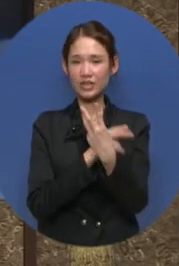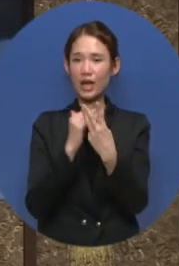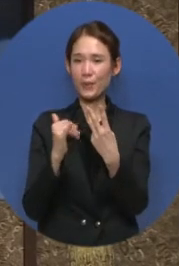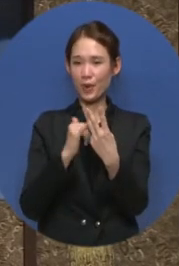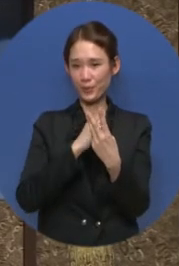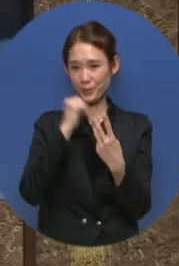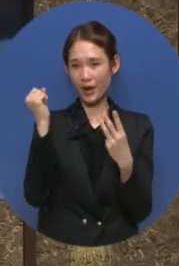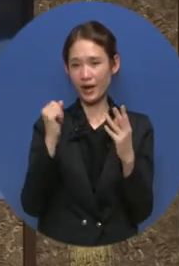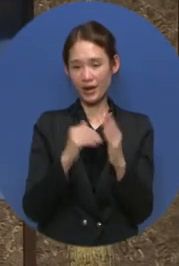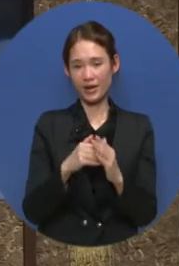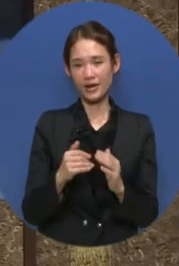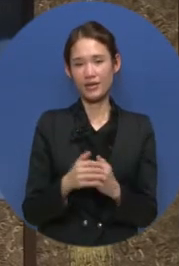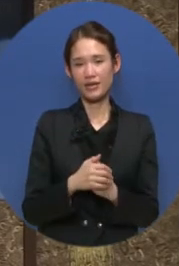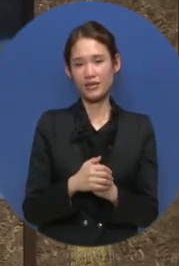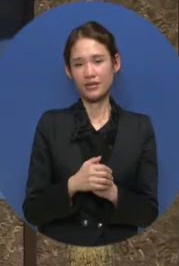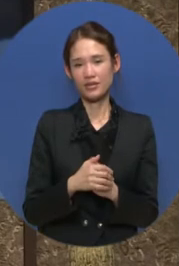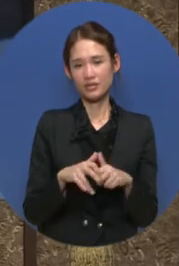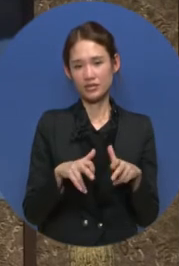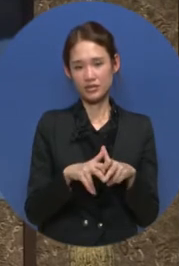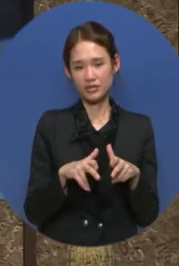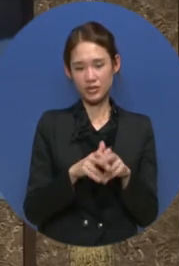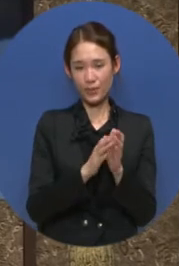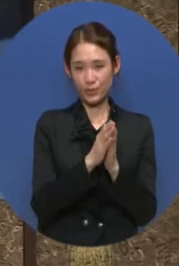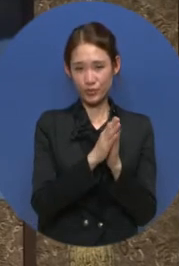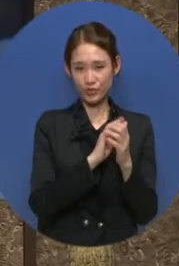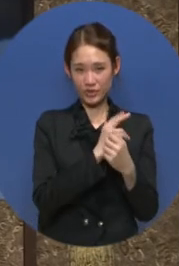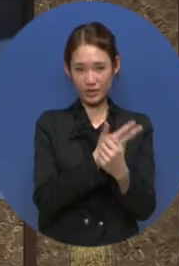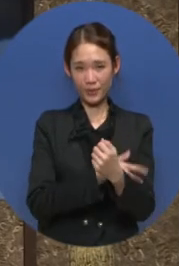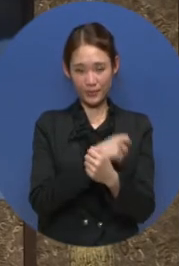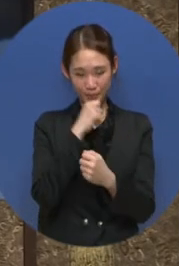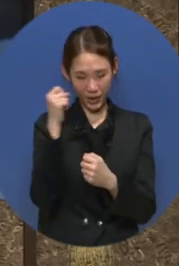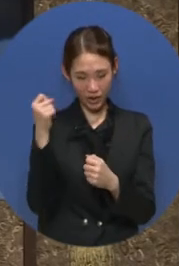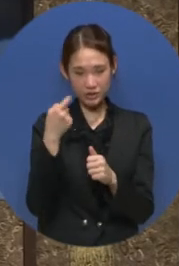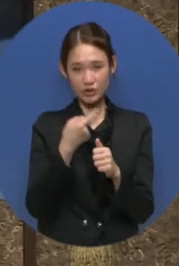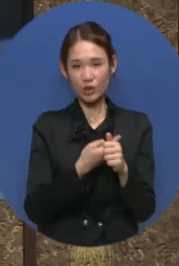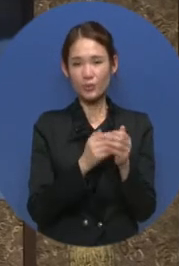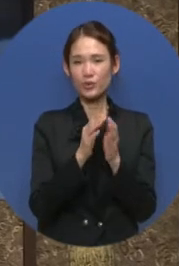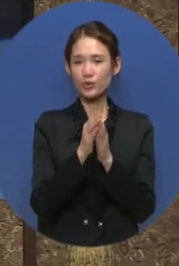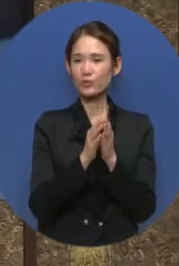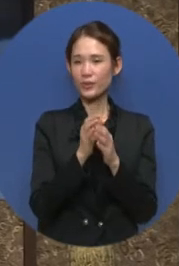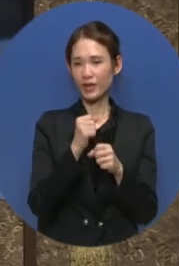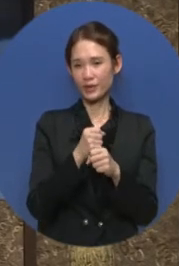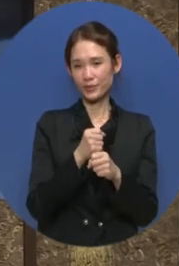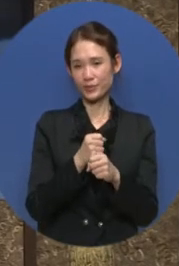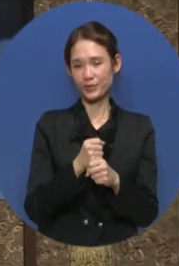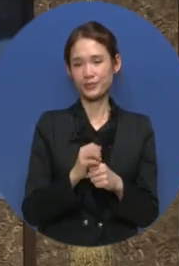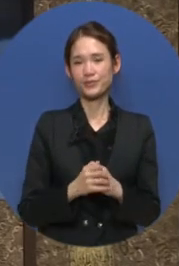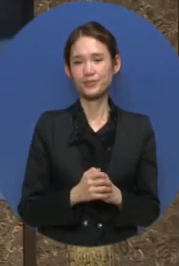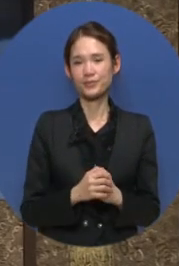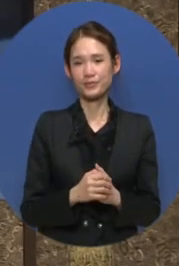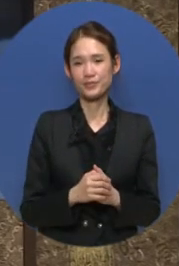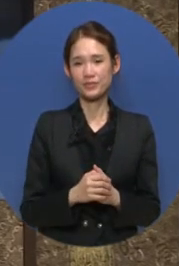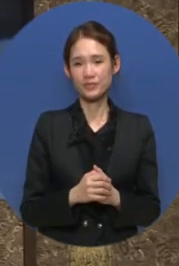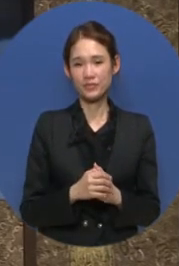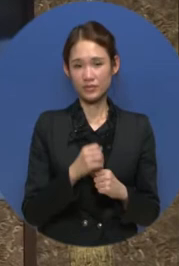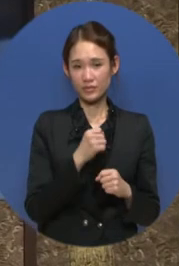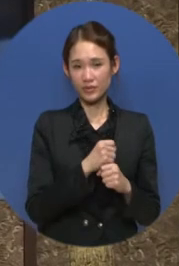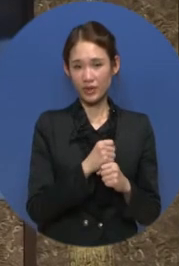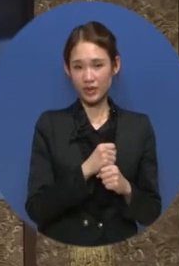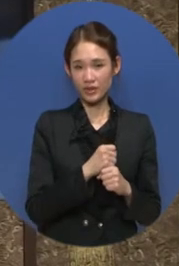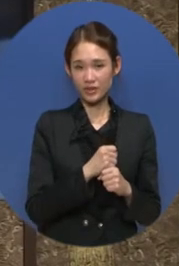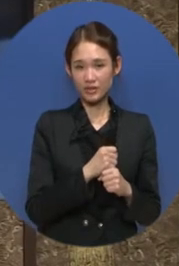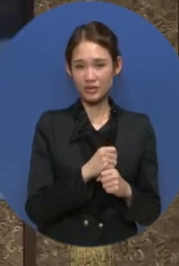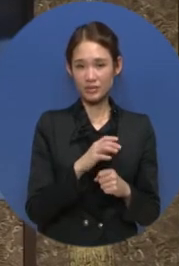그 장애인분들이요. 예. 그래서 장애인 비누 자격증도 따서 천연 비누를 만들었습니다. 근데 만들었는데도